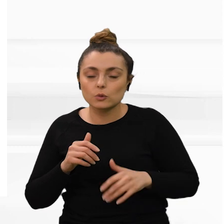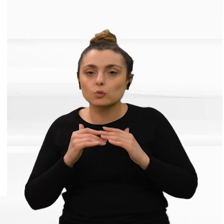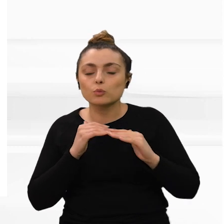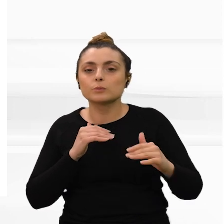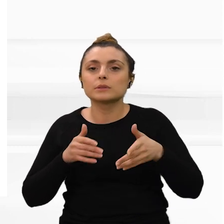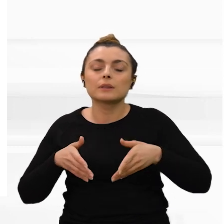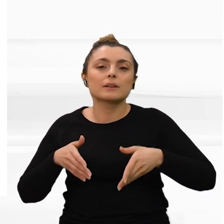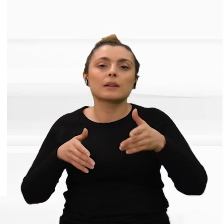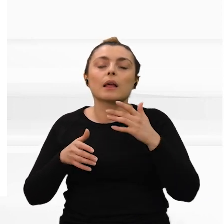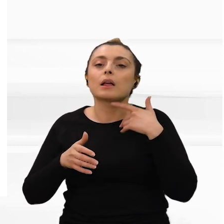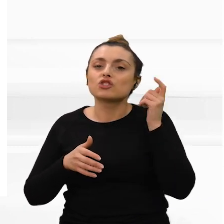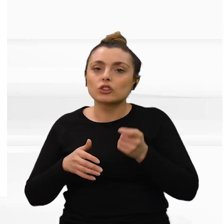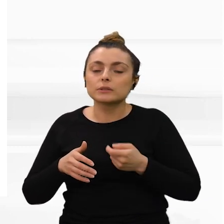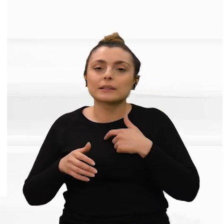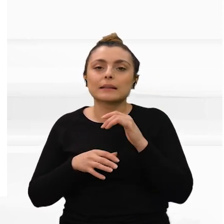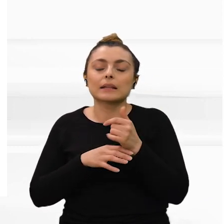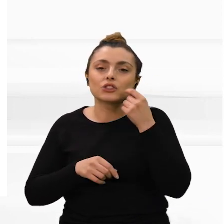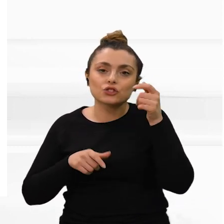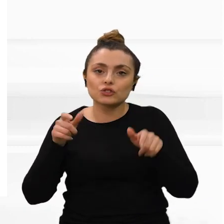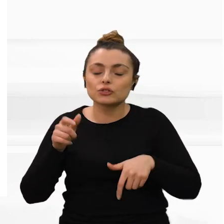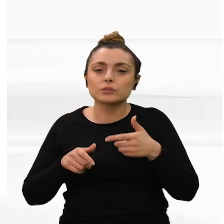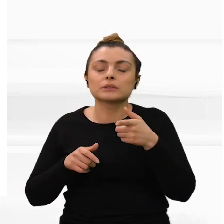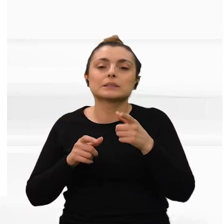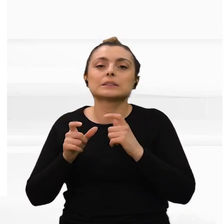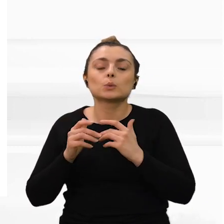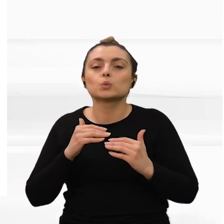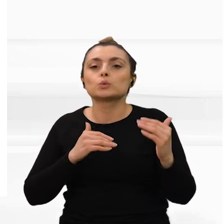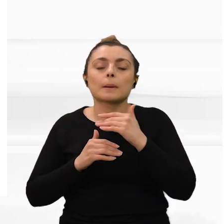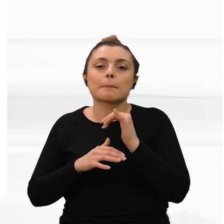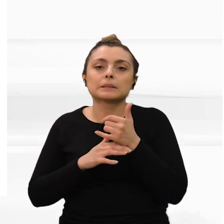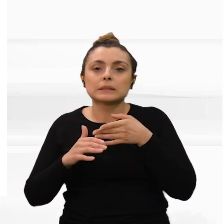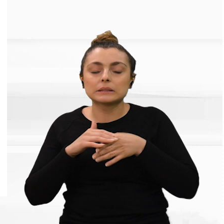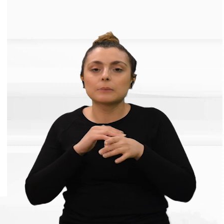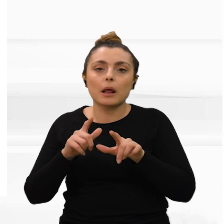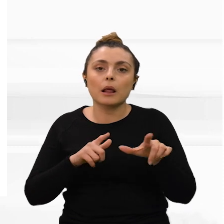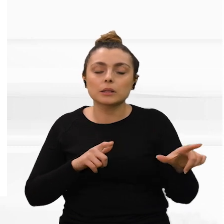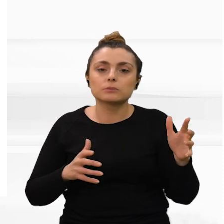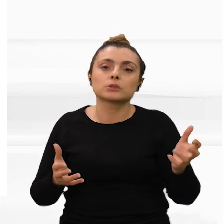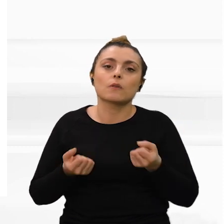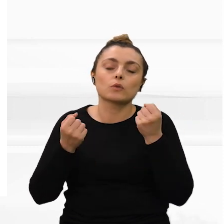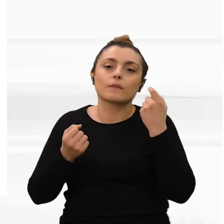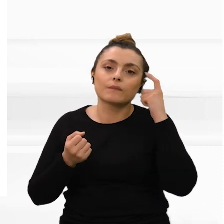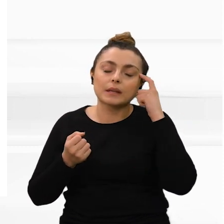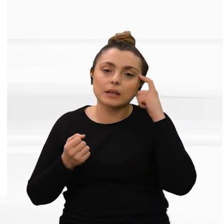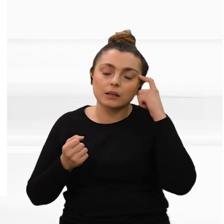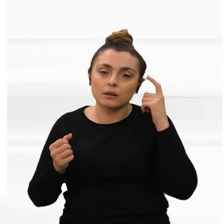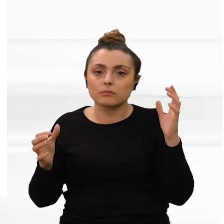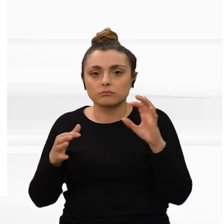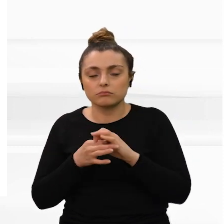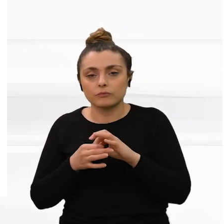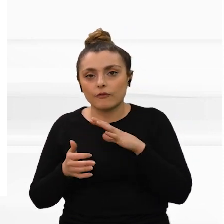sile Toplumsal tabakalaşma esas alıp yetenekli kişilerin statüsü yüksek mesleklere yerleşmesi gerektiğini savunanların görüşleri